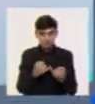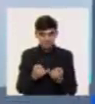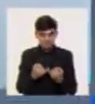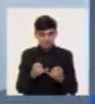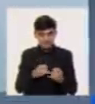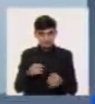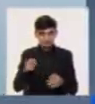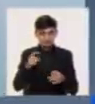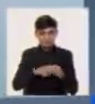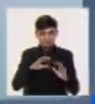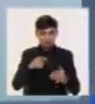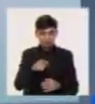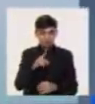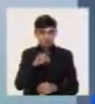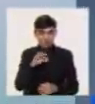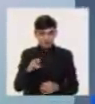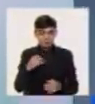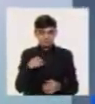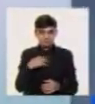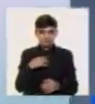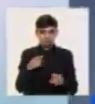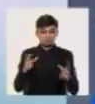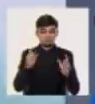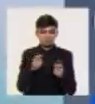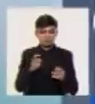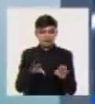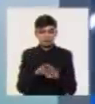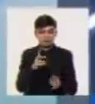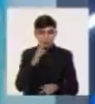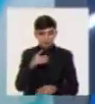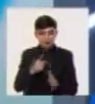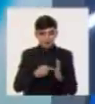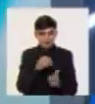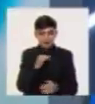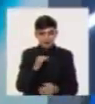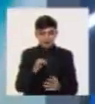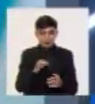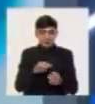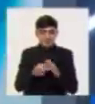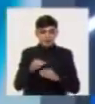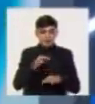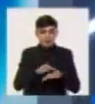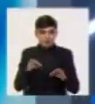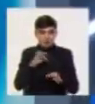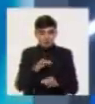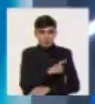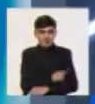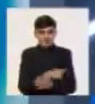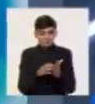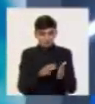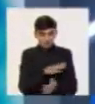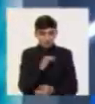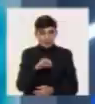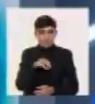басқармасына коронавирус инфекциясының таралуын тежеуіміз керек деп талап қойды. Ал аурудың алғашқы толқынында тапшы болған аурухана мен